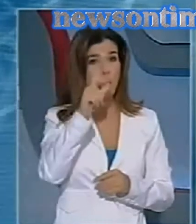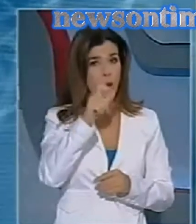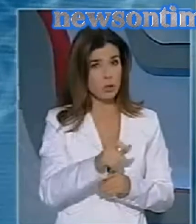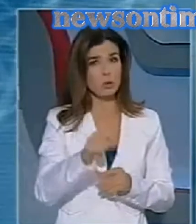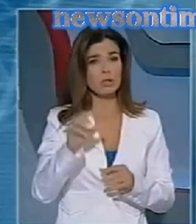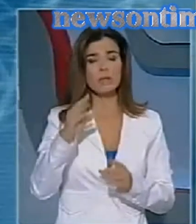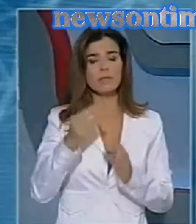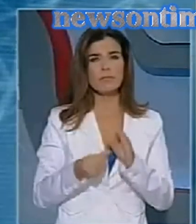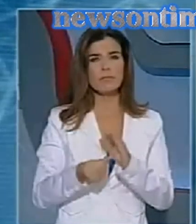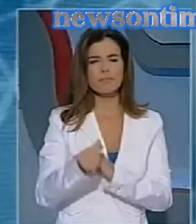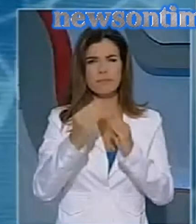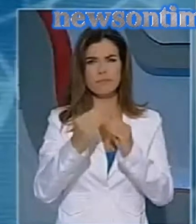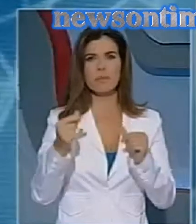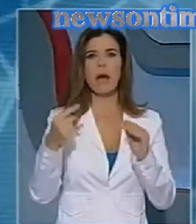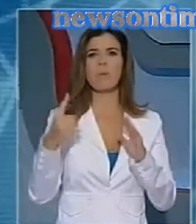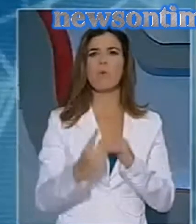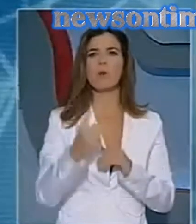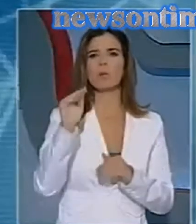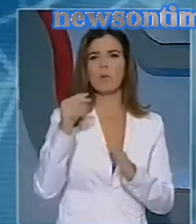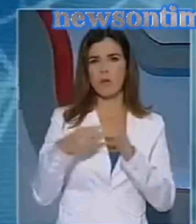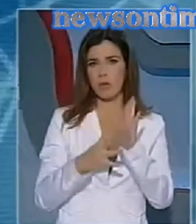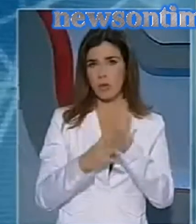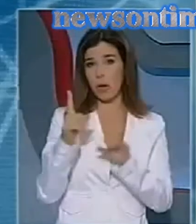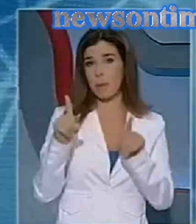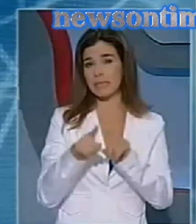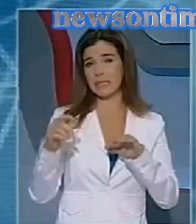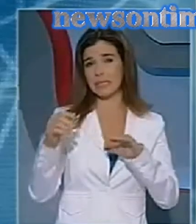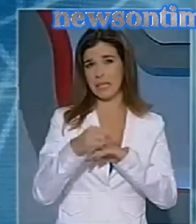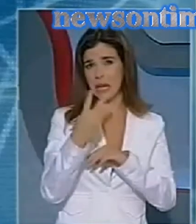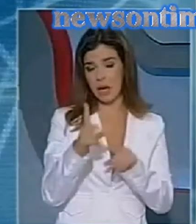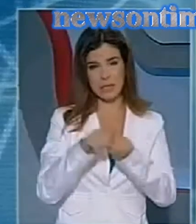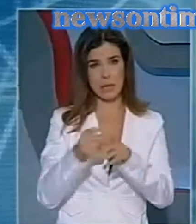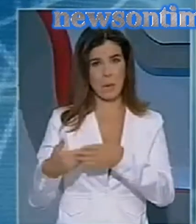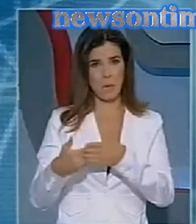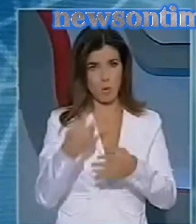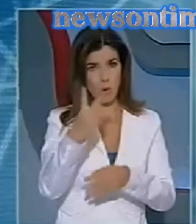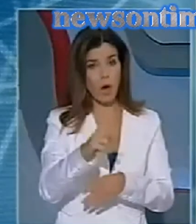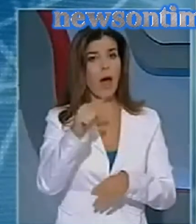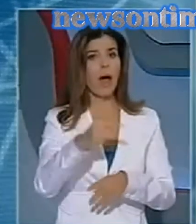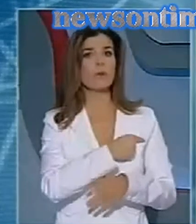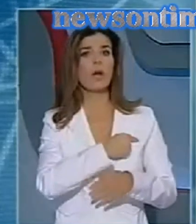που έχει εξαφανιστεί από την 1η Ιουλίου του 2012 μαζί με τη σύντροφό του και το παιδί τους, έχει καταδικαστεί ως